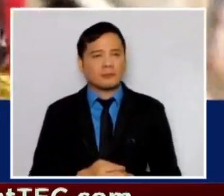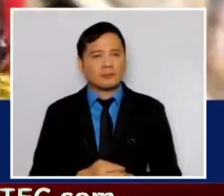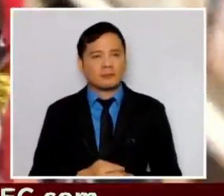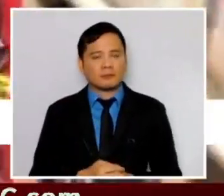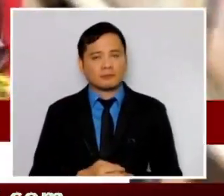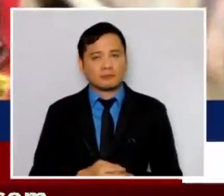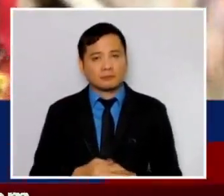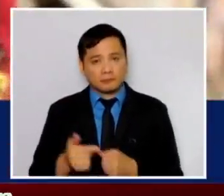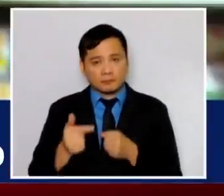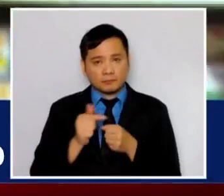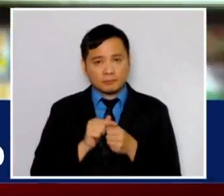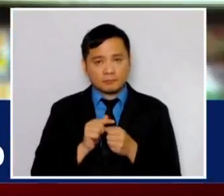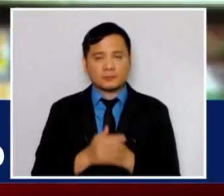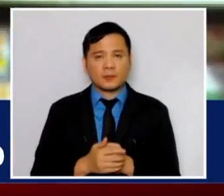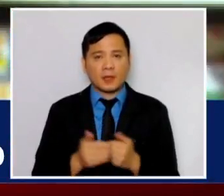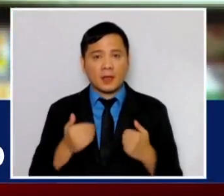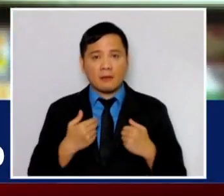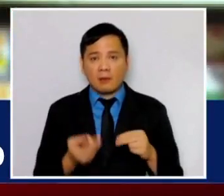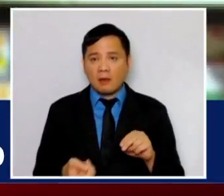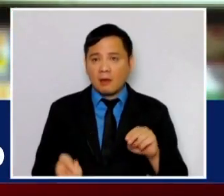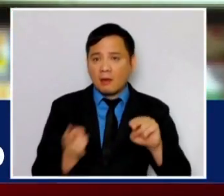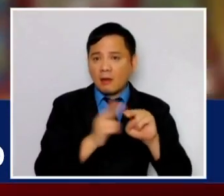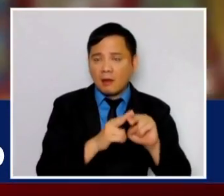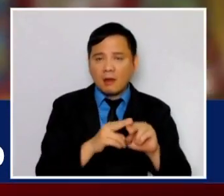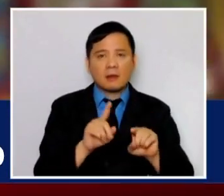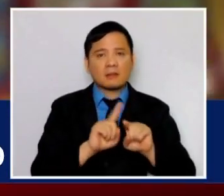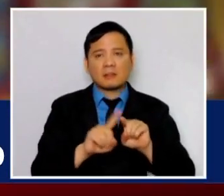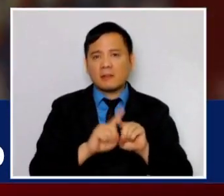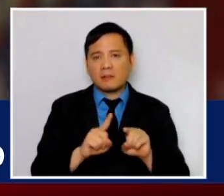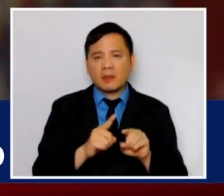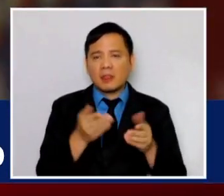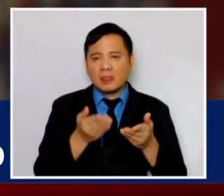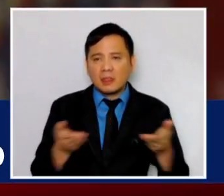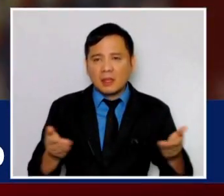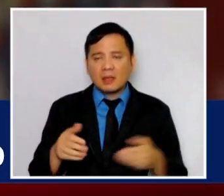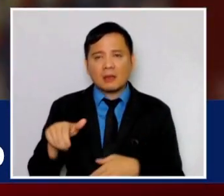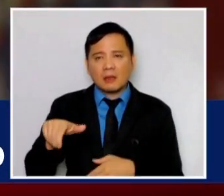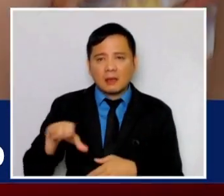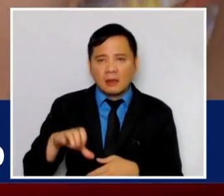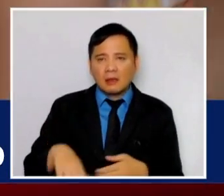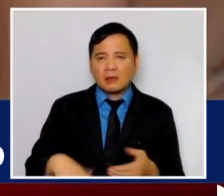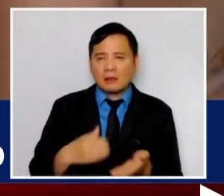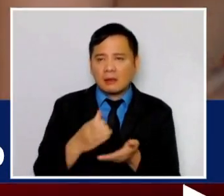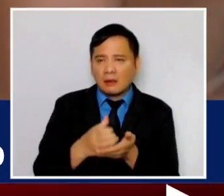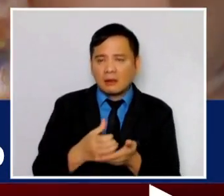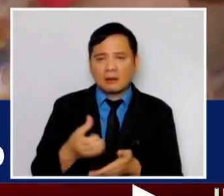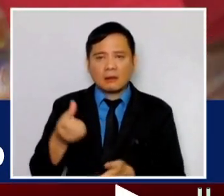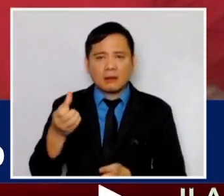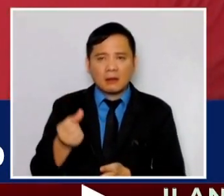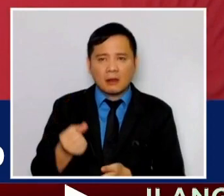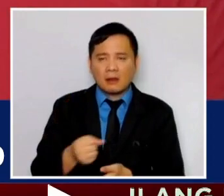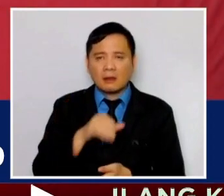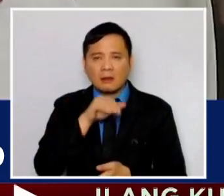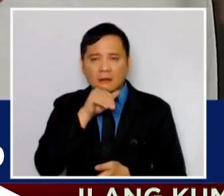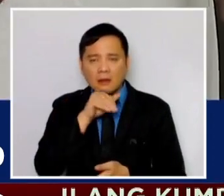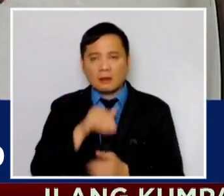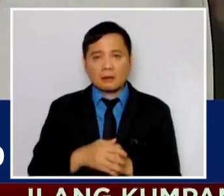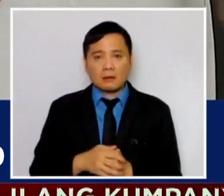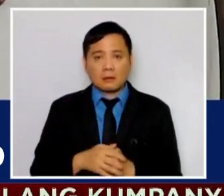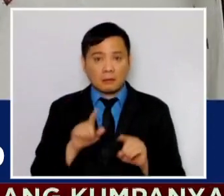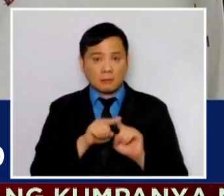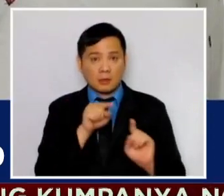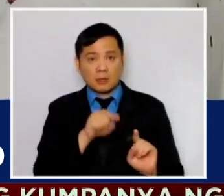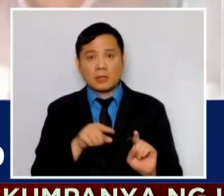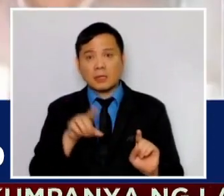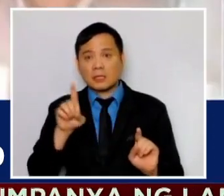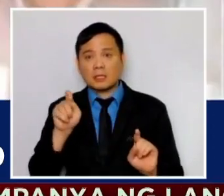kahit humirit na ng dagdag presyo ang mga manufacturers ng sardinas, gatas at karneng delata, wala munang pagbibigyan ang